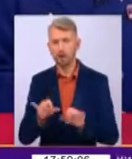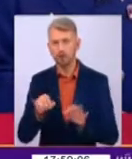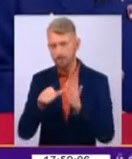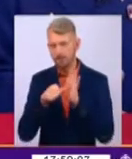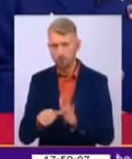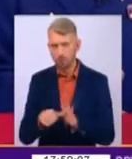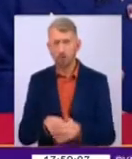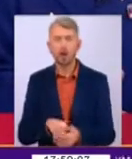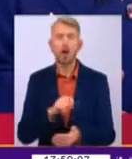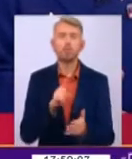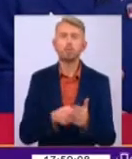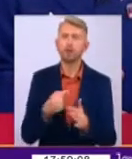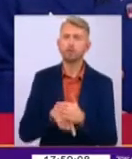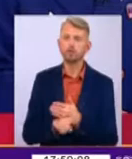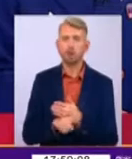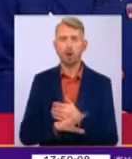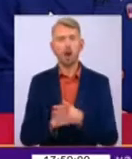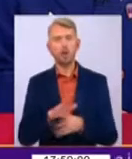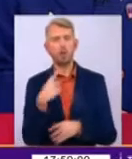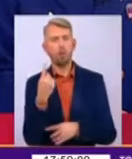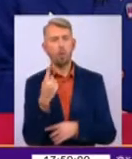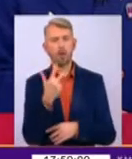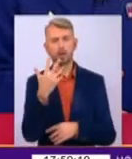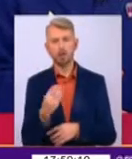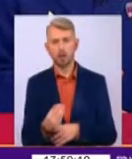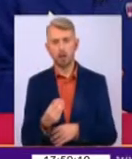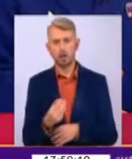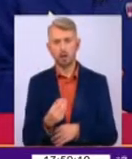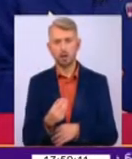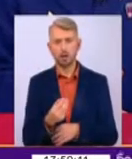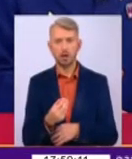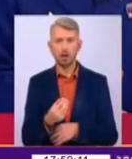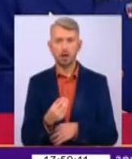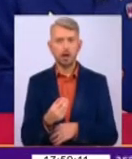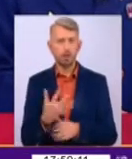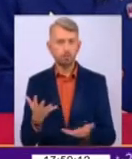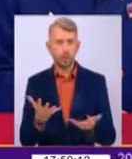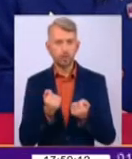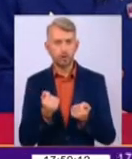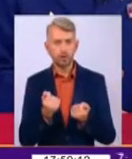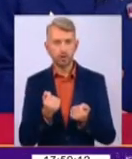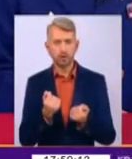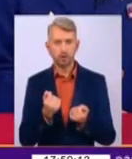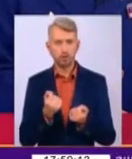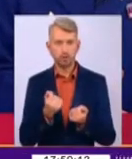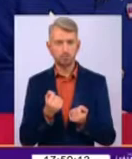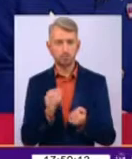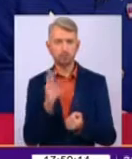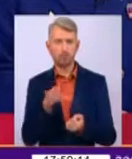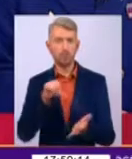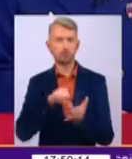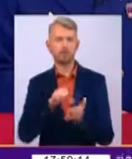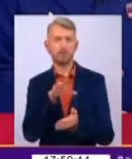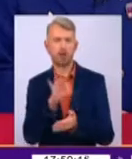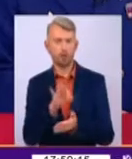А питання в чому? Чи можливо таке, чи ні? І отримали, попили 3 дні, погуляли, отримали учасників АТО. Ви дякую. Знаєте,